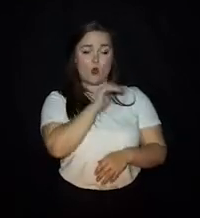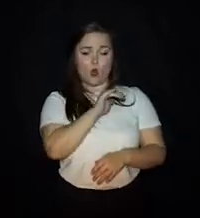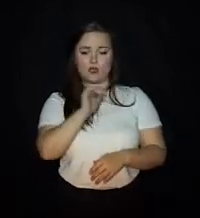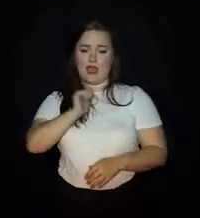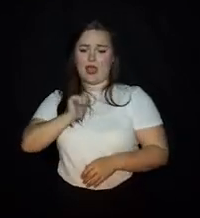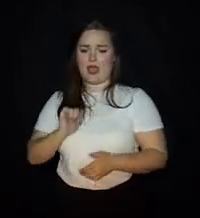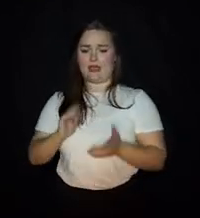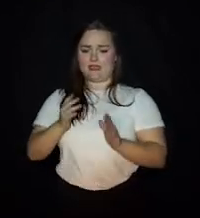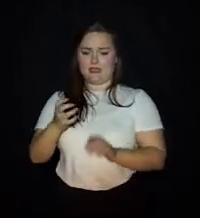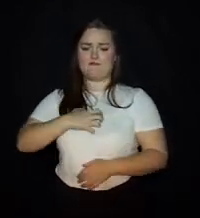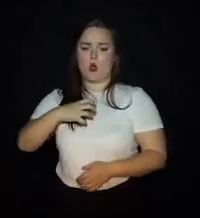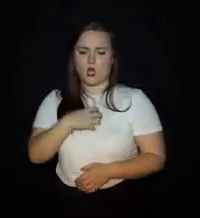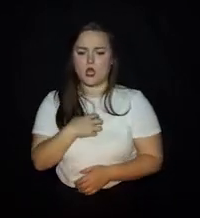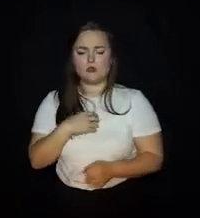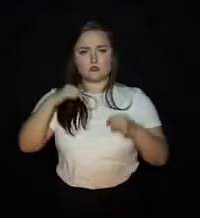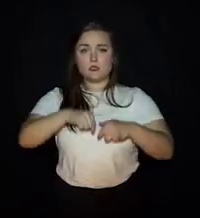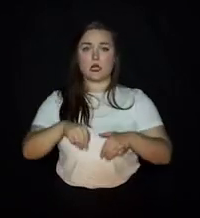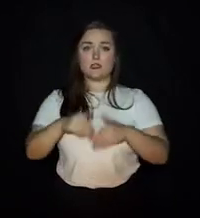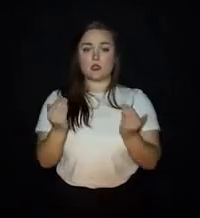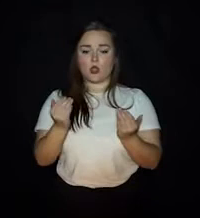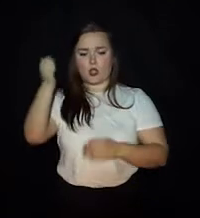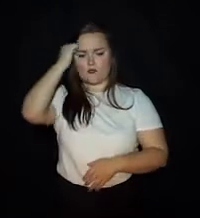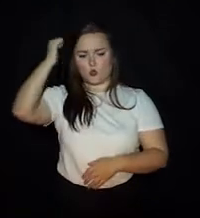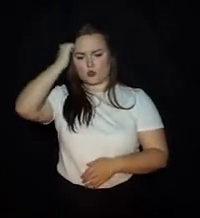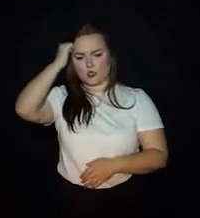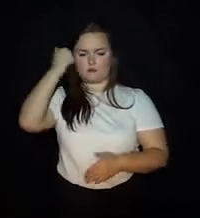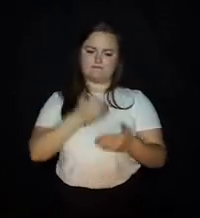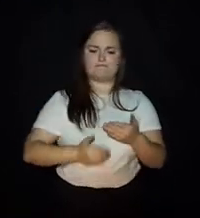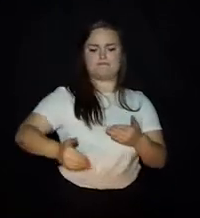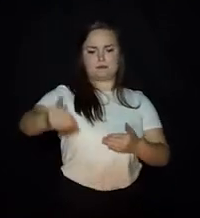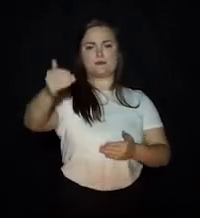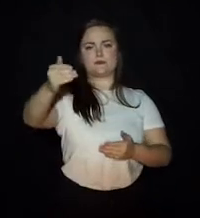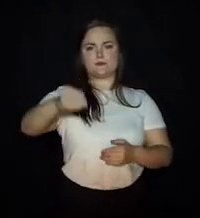andre. Dette er en dag vi alle kommer til å huske.